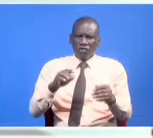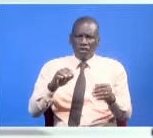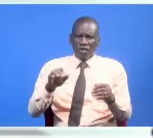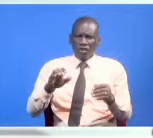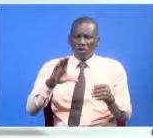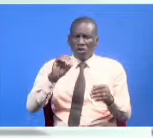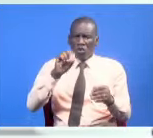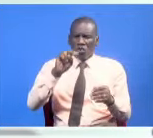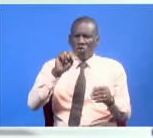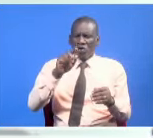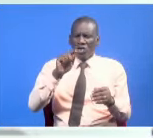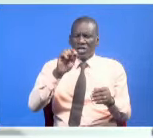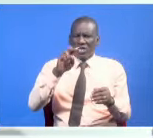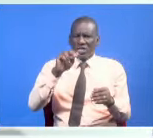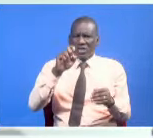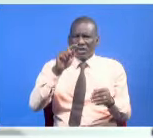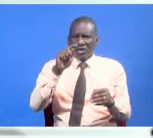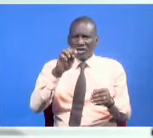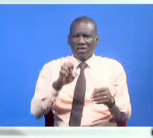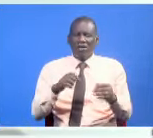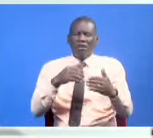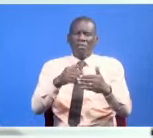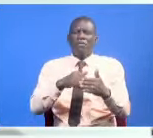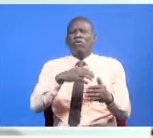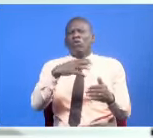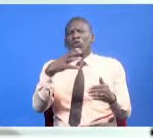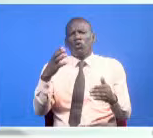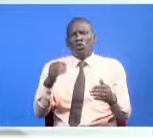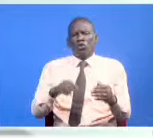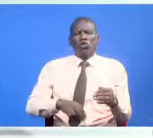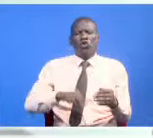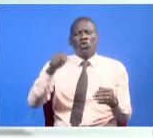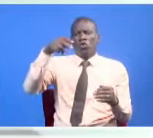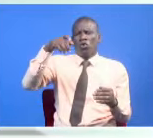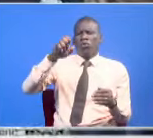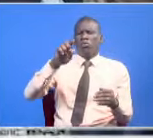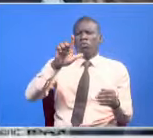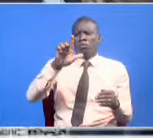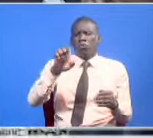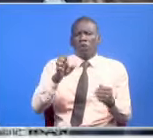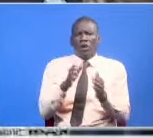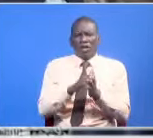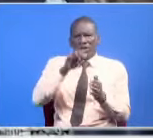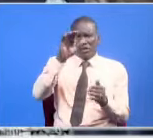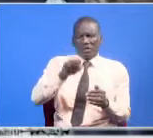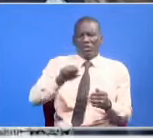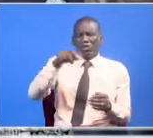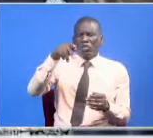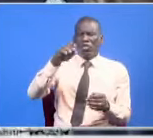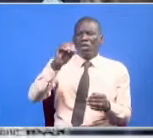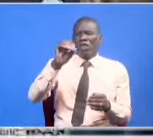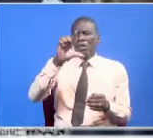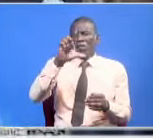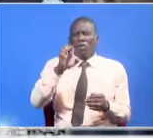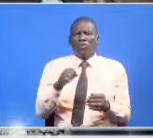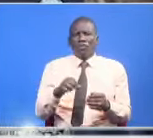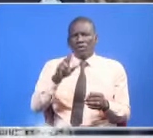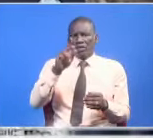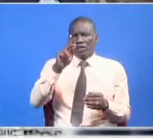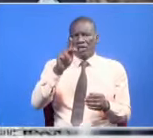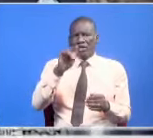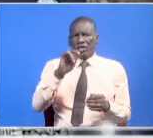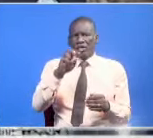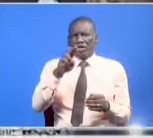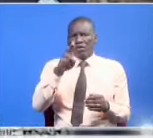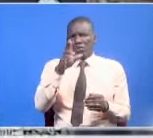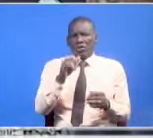safari hadi katika pembe mbili kinzani za dunia almaarufu North Pole na South Pole. Hadi kifo chake, Kirui alikuwa amekwisha kukwea